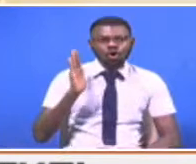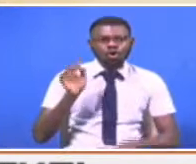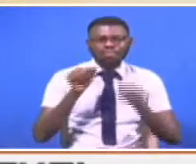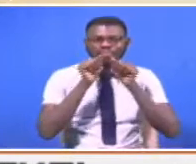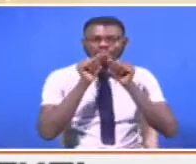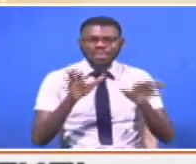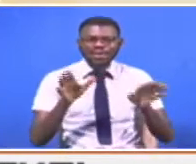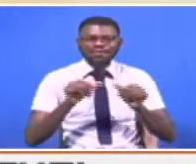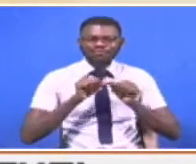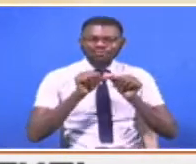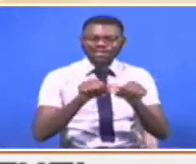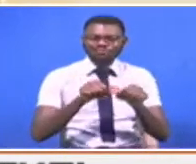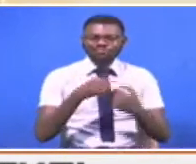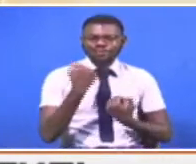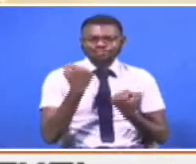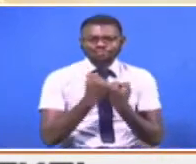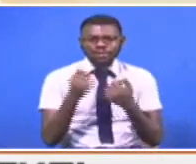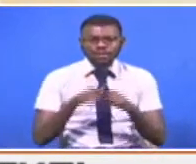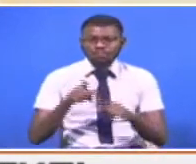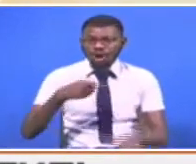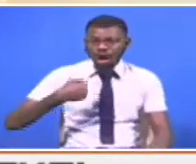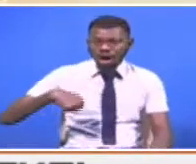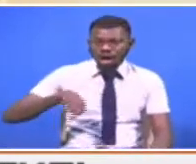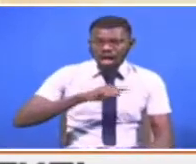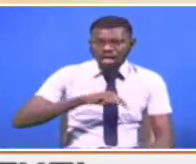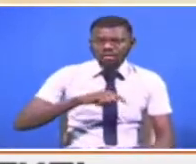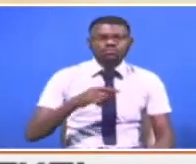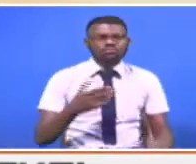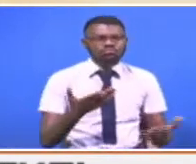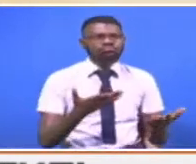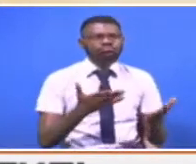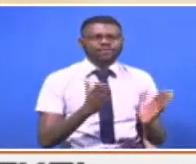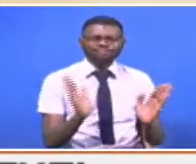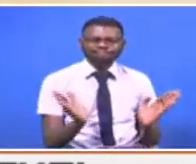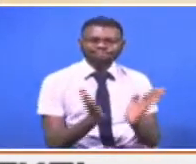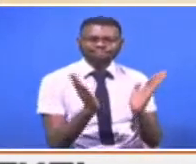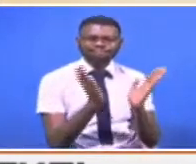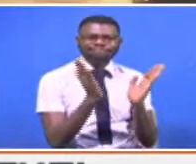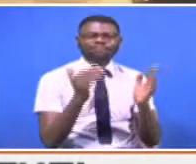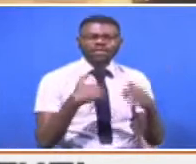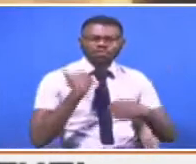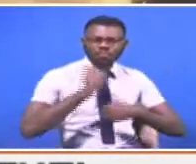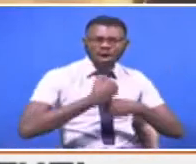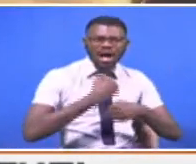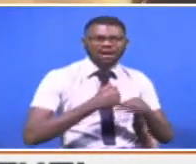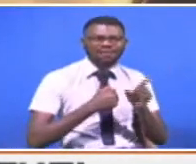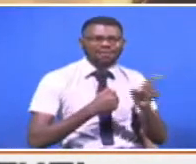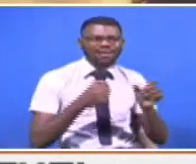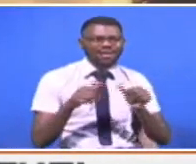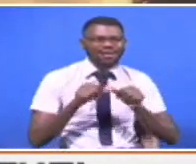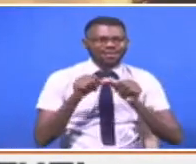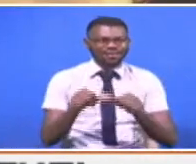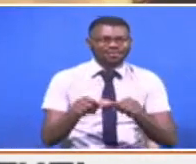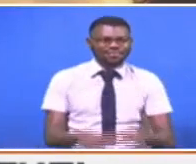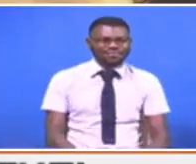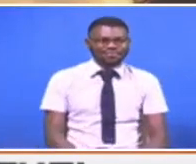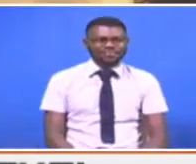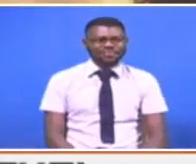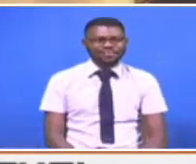Endeleeni kumsupport. Na sisi pia tutampatia nguvu ndio aweze kuwafanyia kazi. Terms ya kitu inaitwa beacons